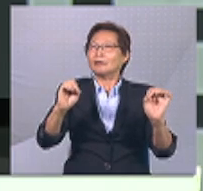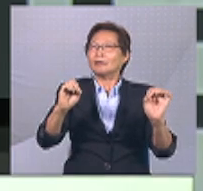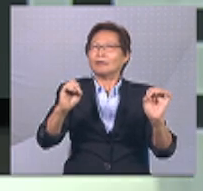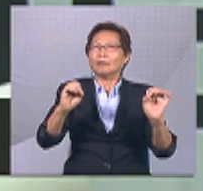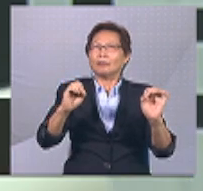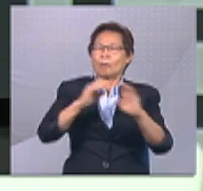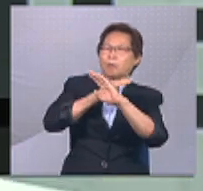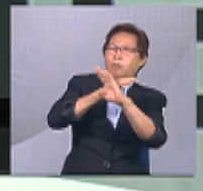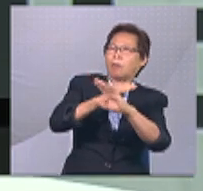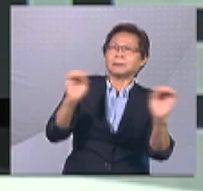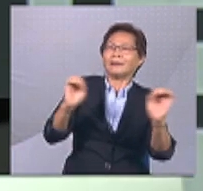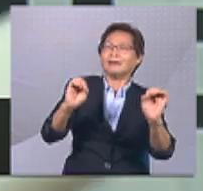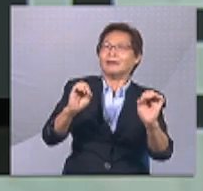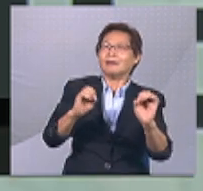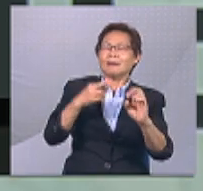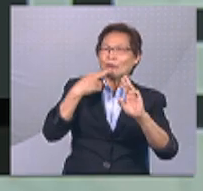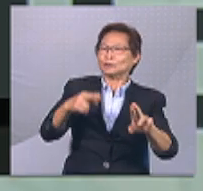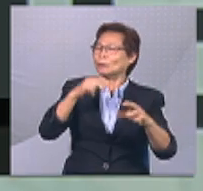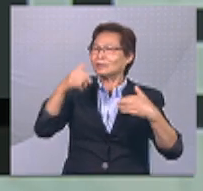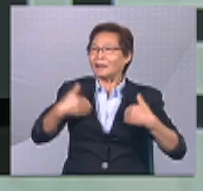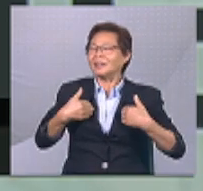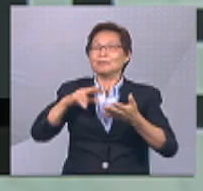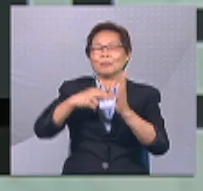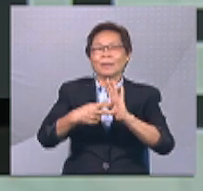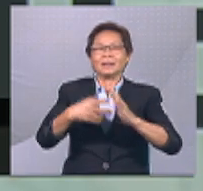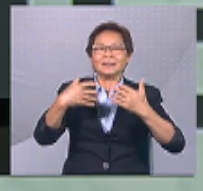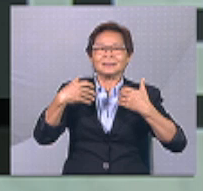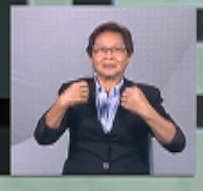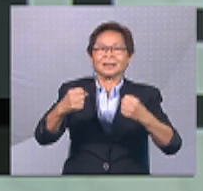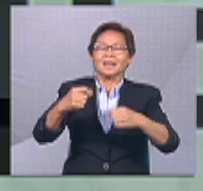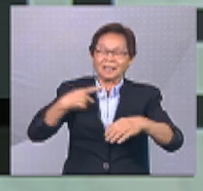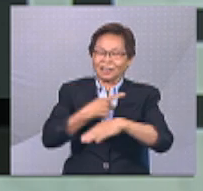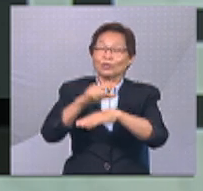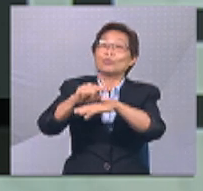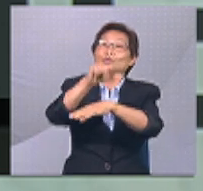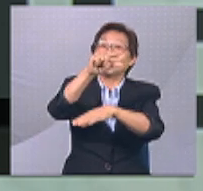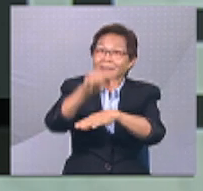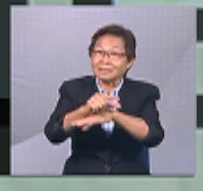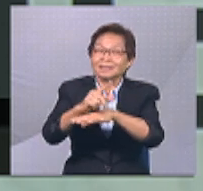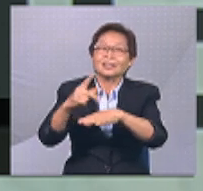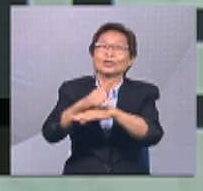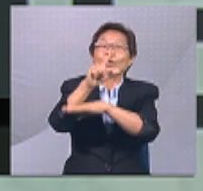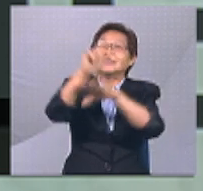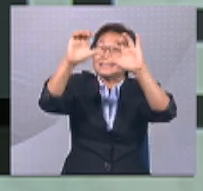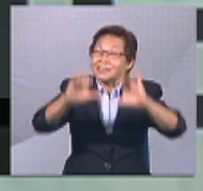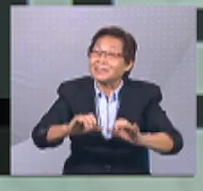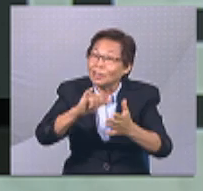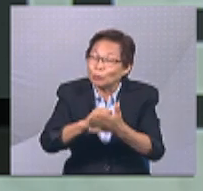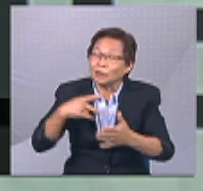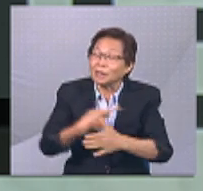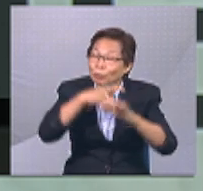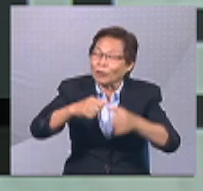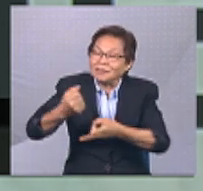berarti tak ada virus lah sebab tak ada respon. Itu cara kita menggunakan kaedah tersebut dan kita